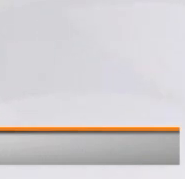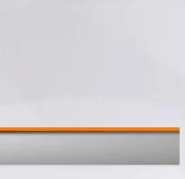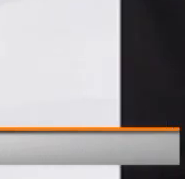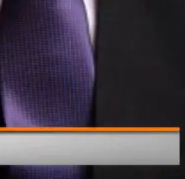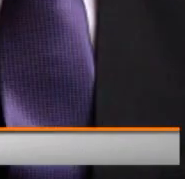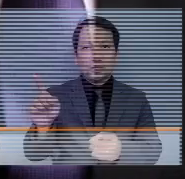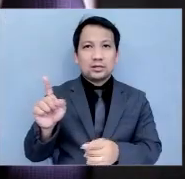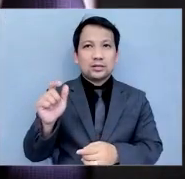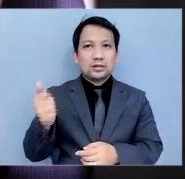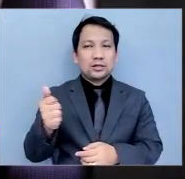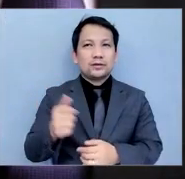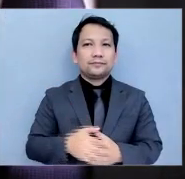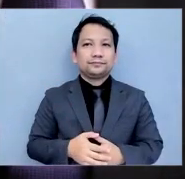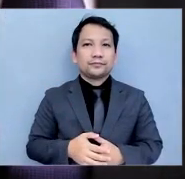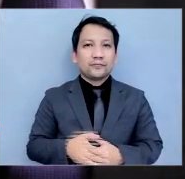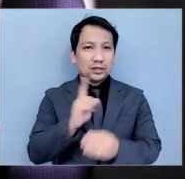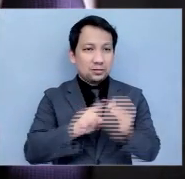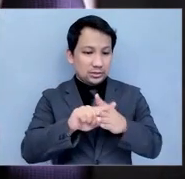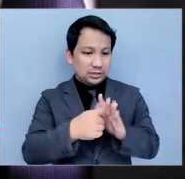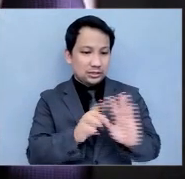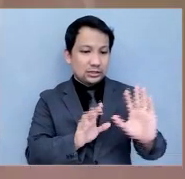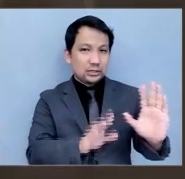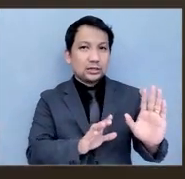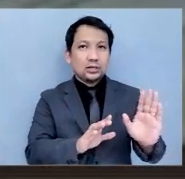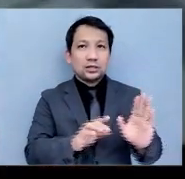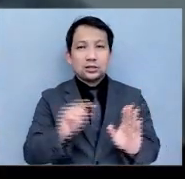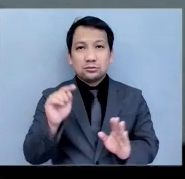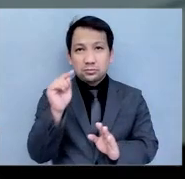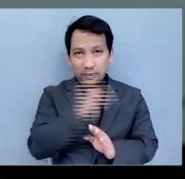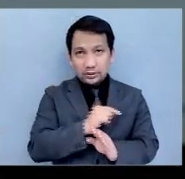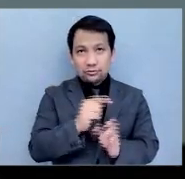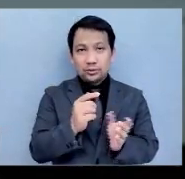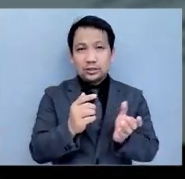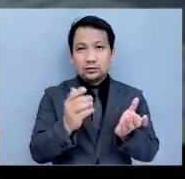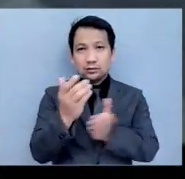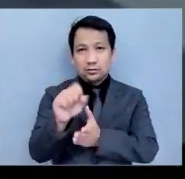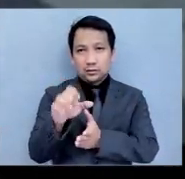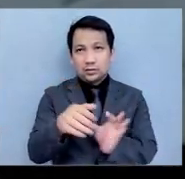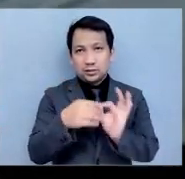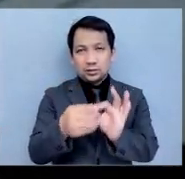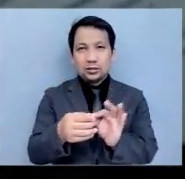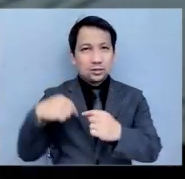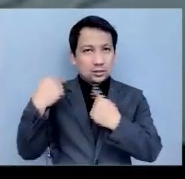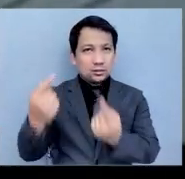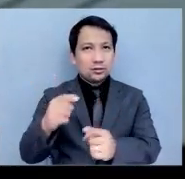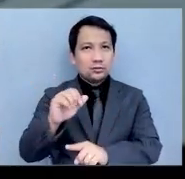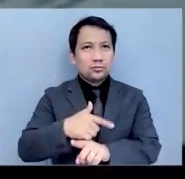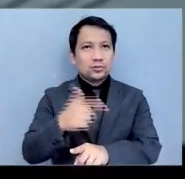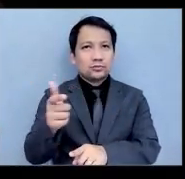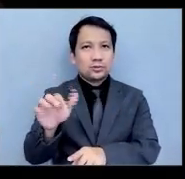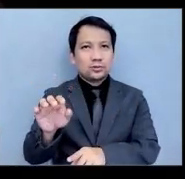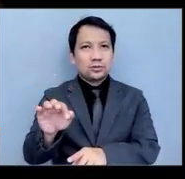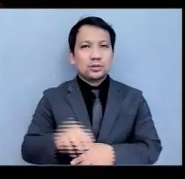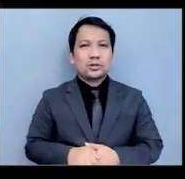Tanyada at Theo Duarte. Nag-ugat ang kasong perjury sa serye ng mga viral video noong April 2019. Ako nga